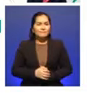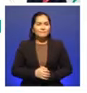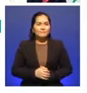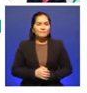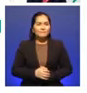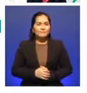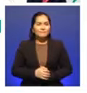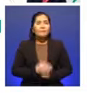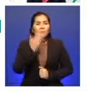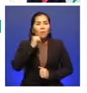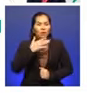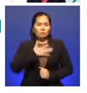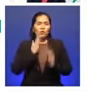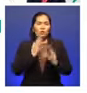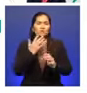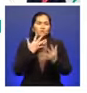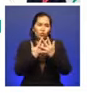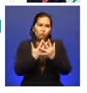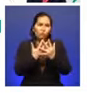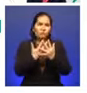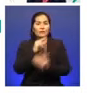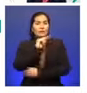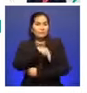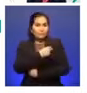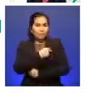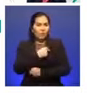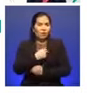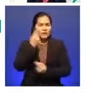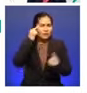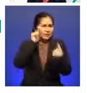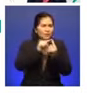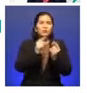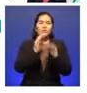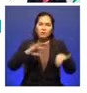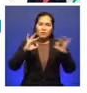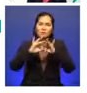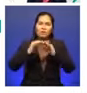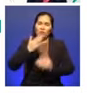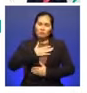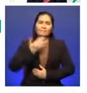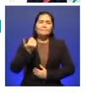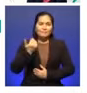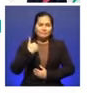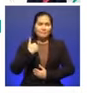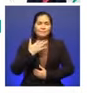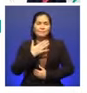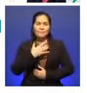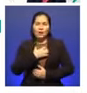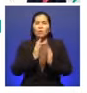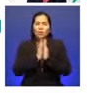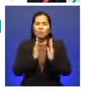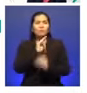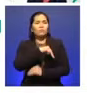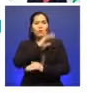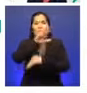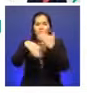ทั้งที่พวกผมเป็นนักโทษแต่หมอยังเห็นความสำคัญของพวกผมขอบคุณคุณหมอทุกคนมาก